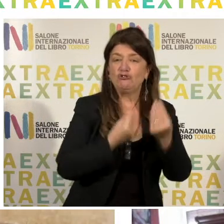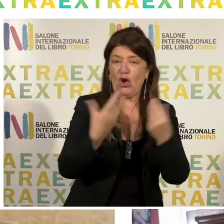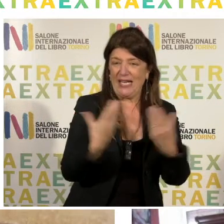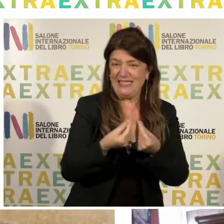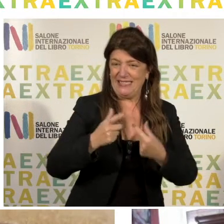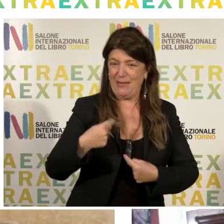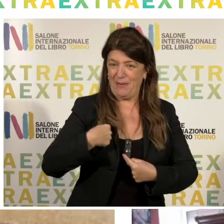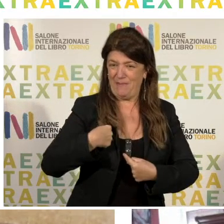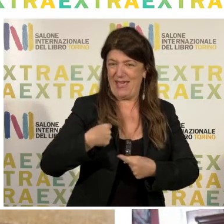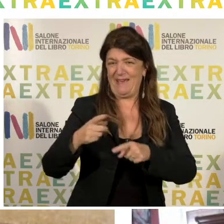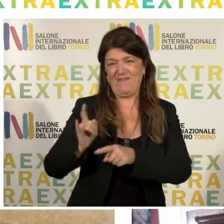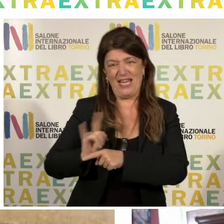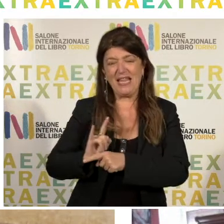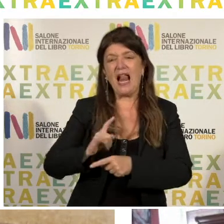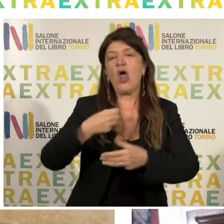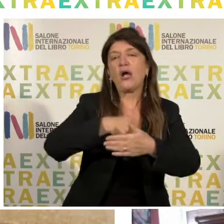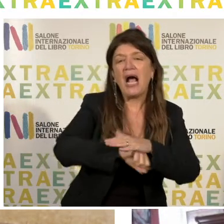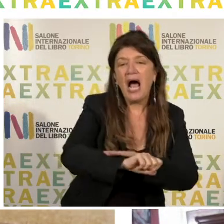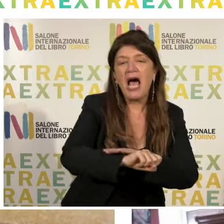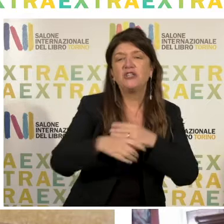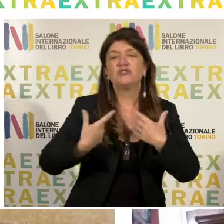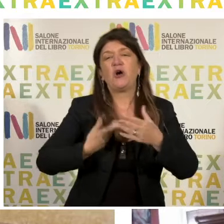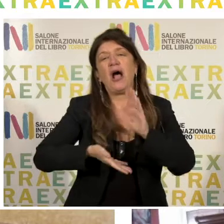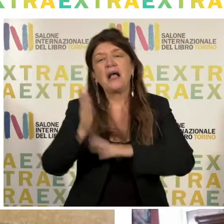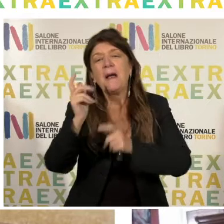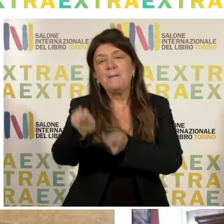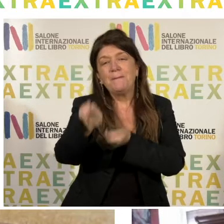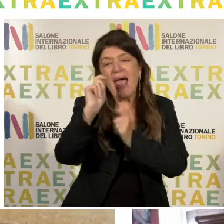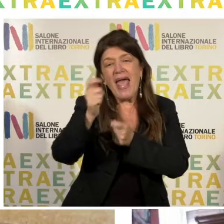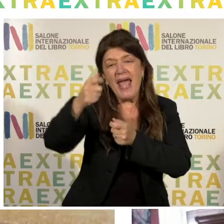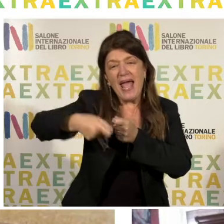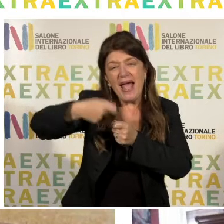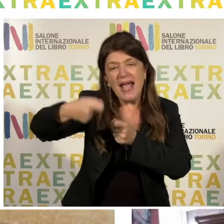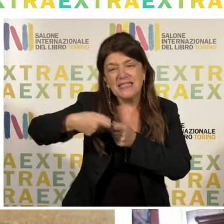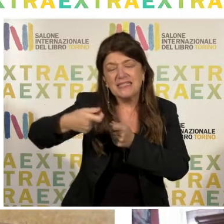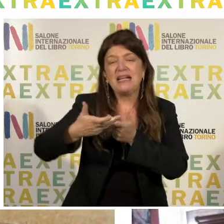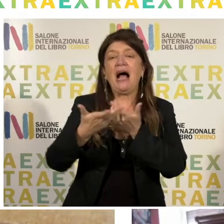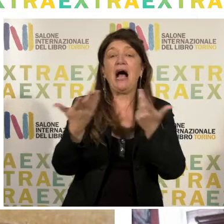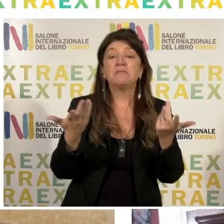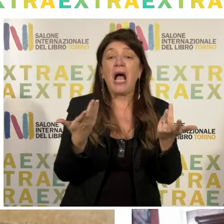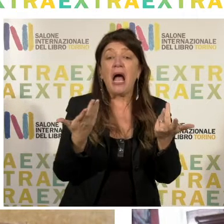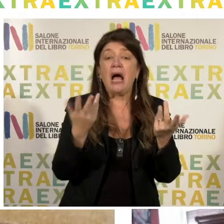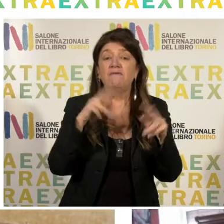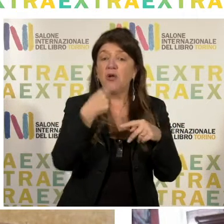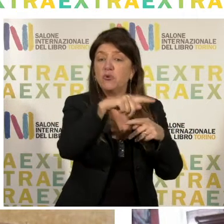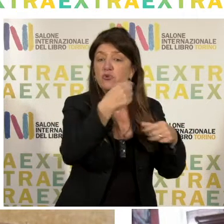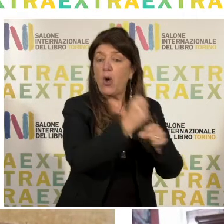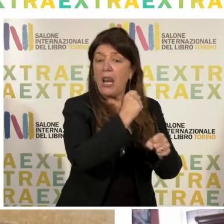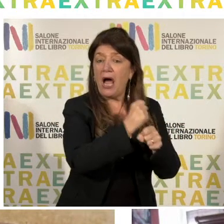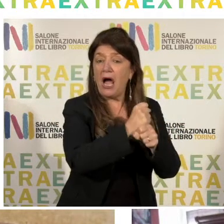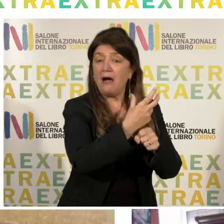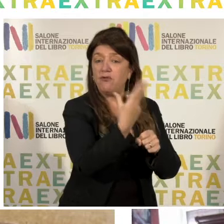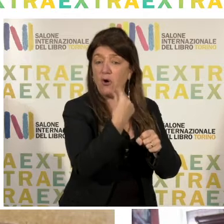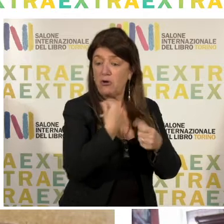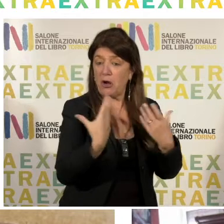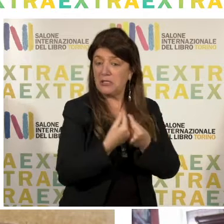était très pudique, il parlait pas de lui. E non Donc, parlavamo tanto di questi sur ce aspetti legati côté-là, al je me suo souviens lavoro. seulement qu'une Mi